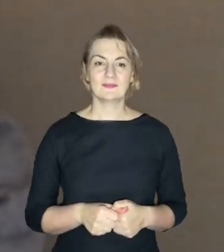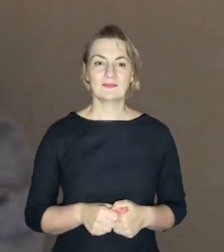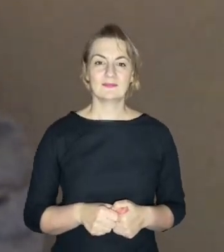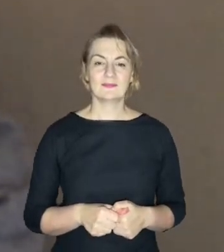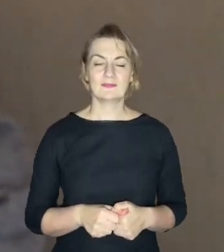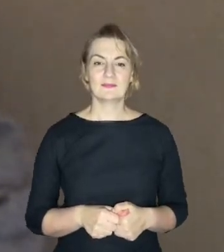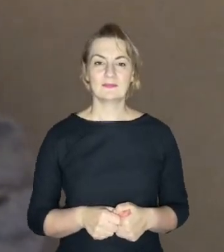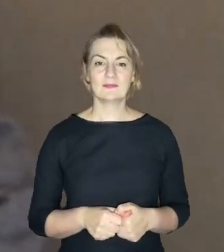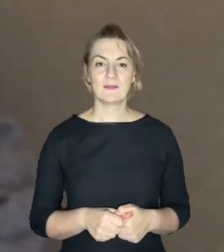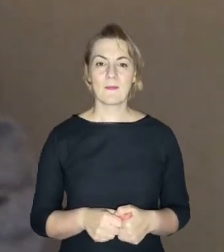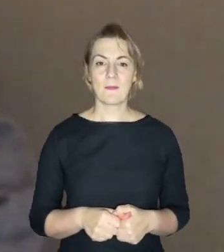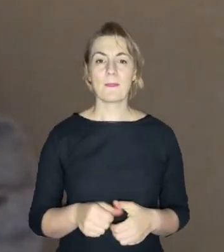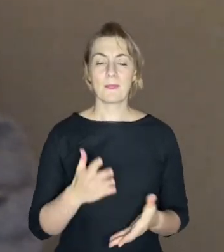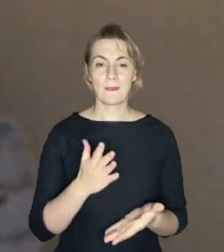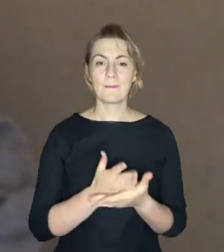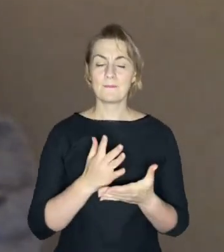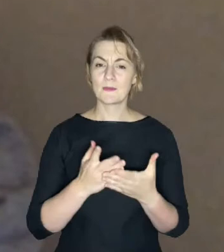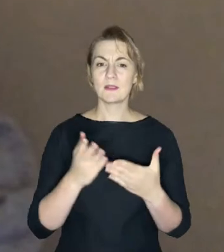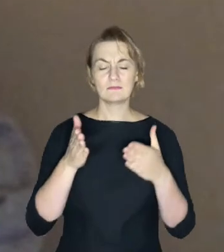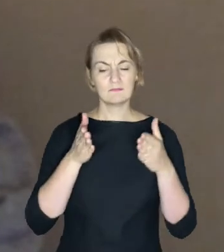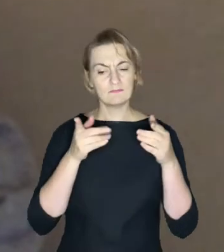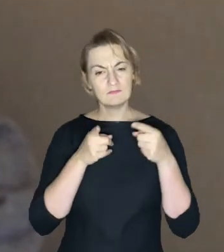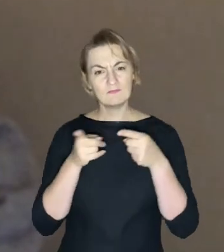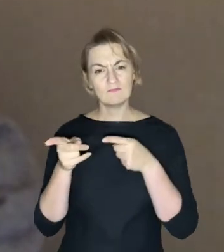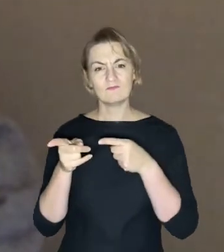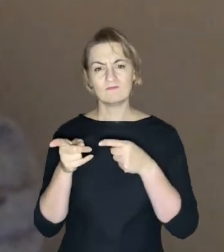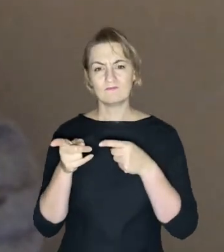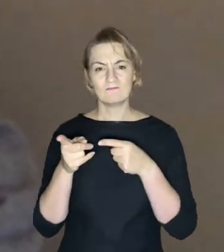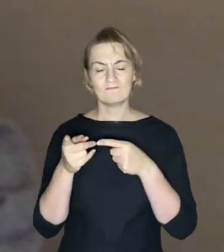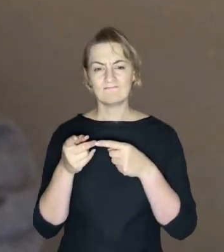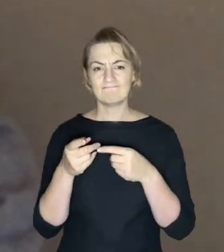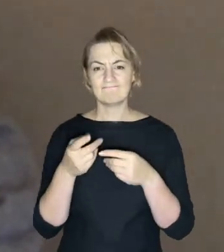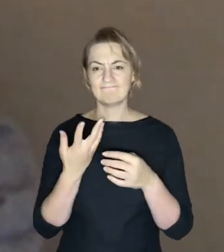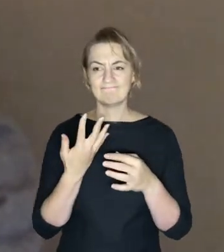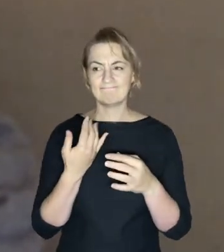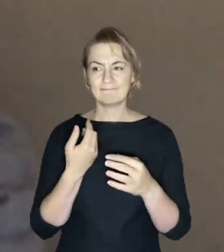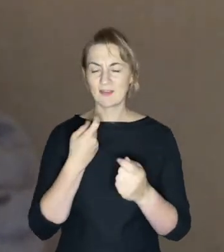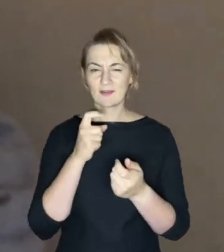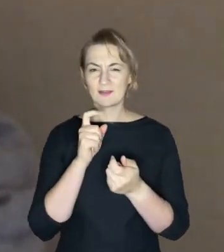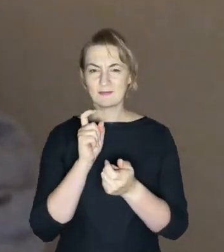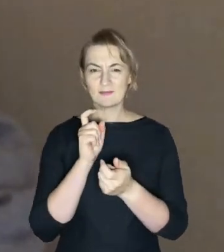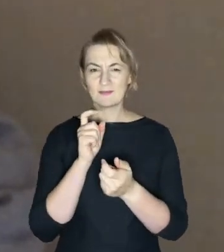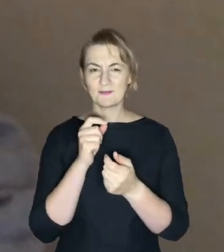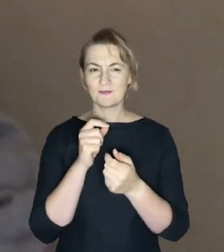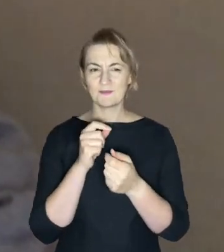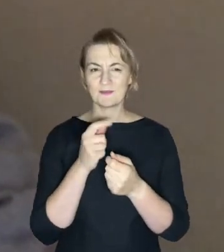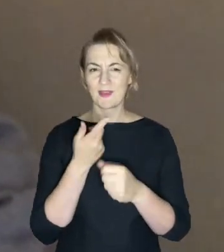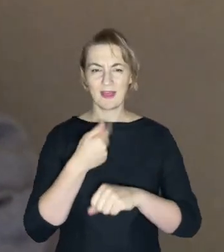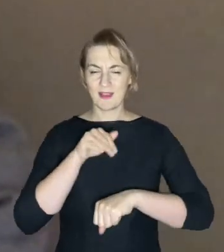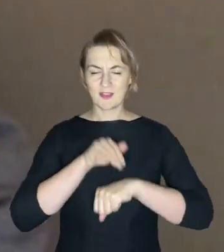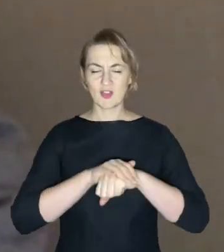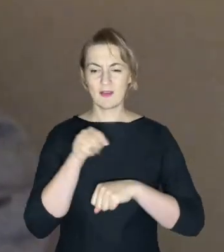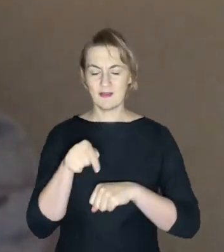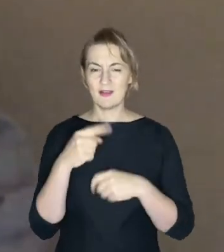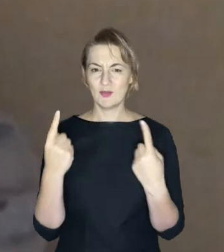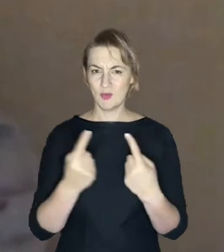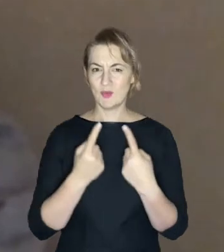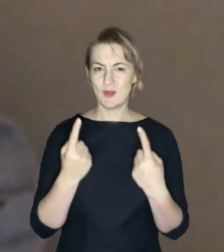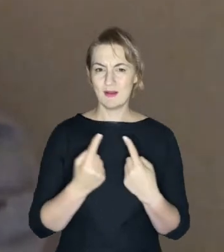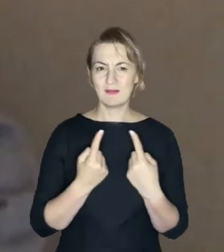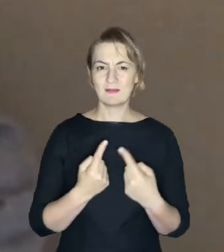tu zacytowałeś, tak, który jest właśnie zaprzeczaniem tej sytuacji, tak, lub też takim